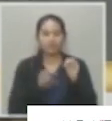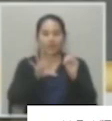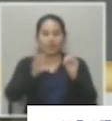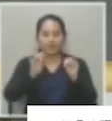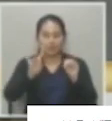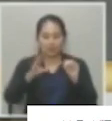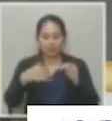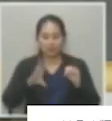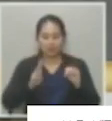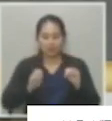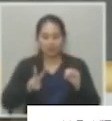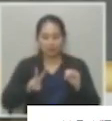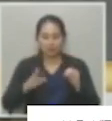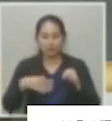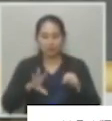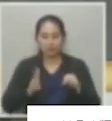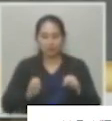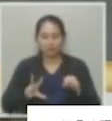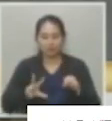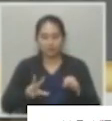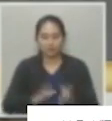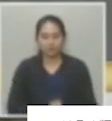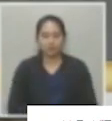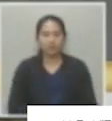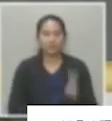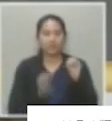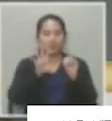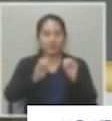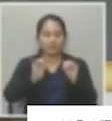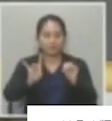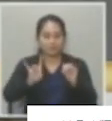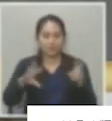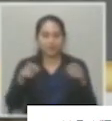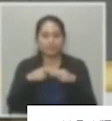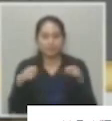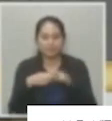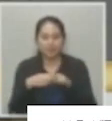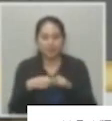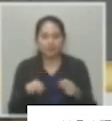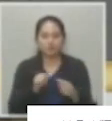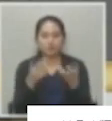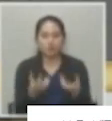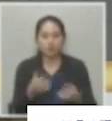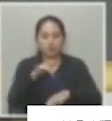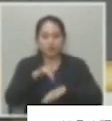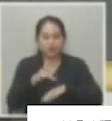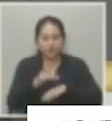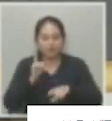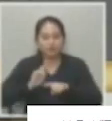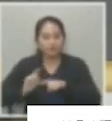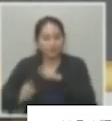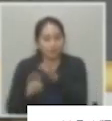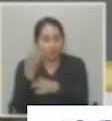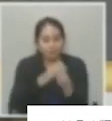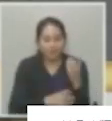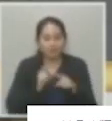58มาตรา62และมาตรา63 58ก็ปัญหาคือเรื่องการใช้ทรัพยากรธรรมชาติใช่ไหมครับมีปัญหา